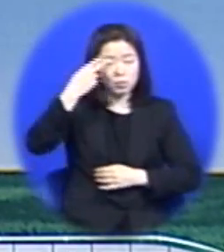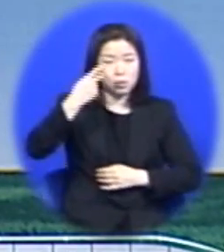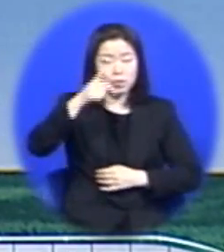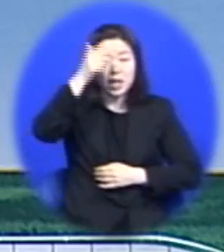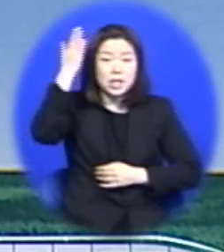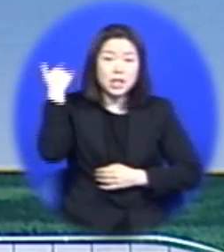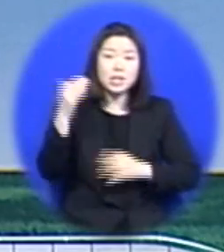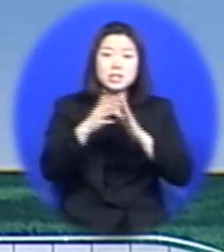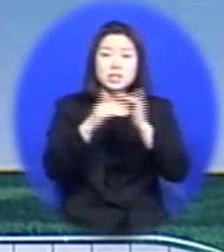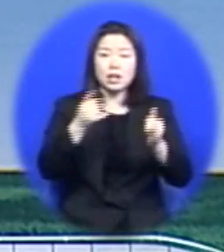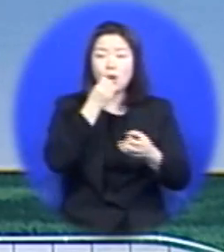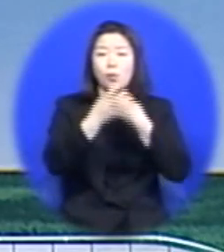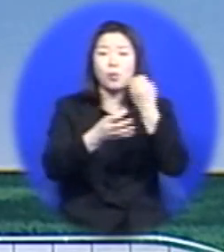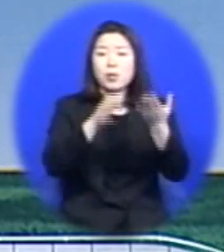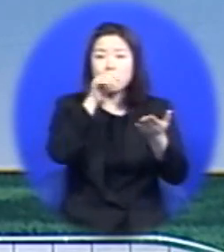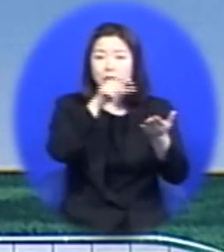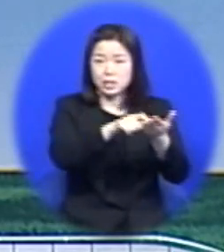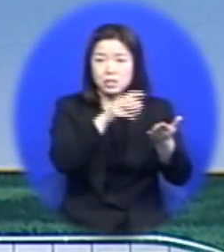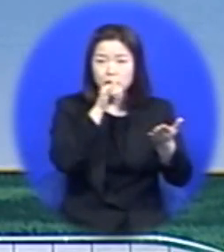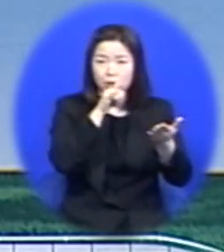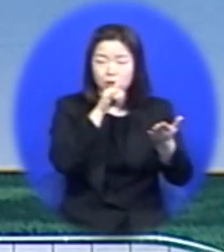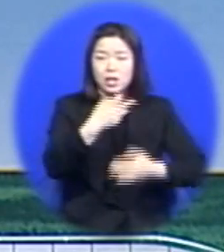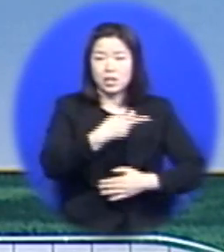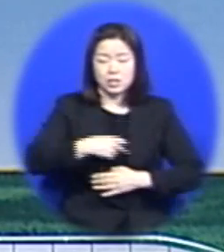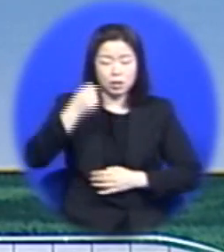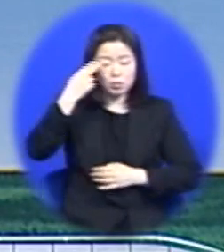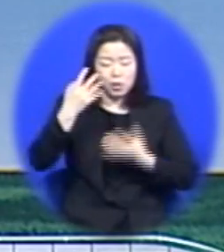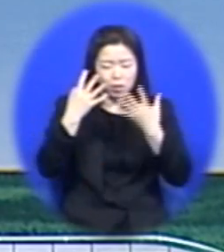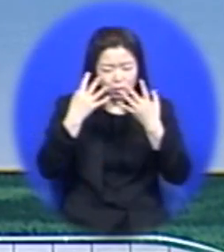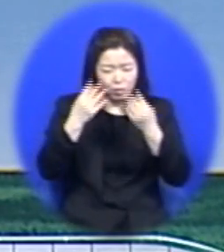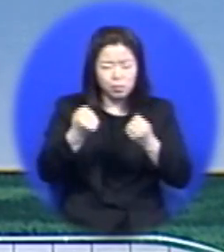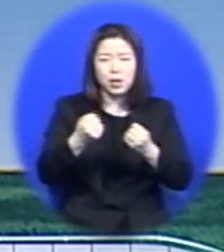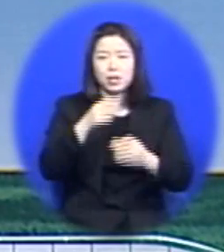나옵니다. 사도 바울이 얼마나 죄덩어리였는지.